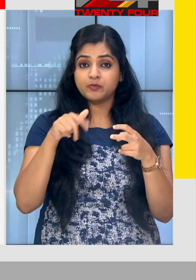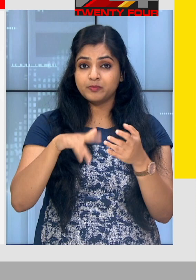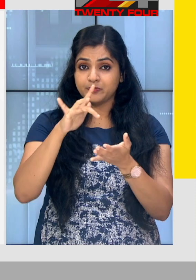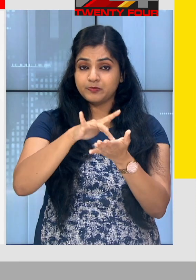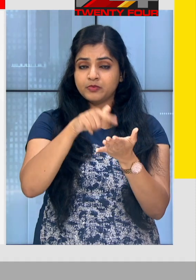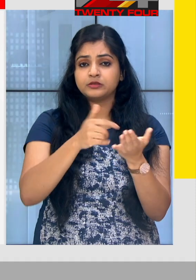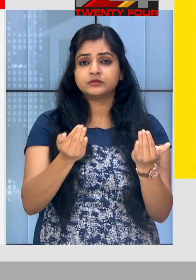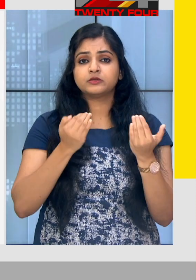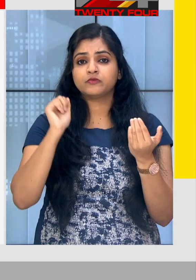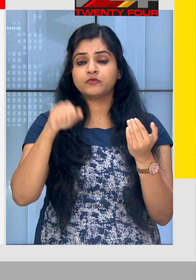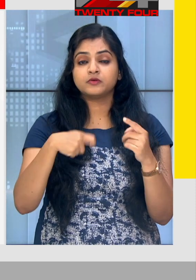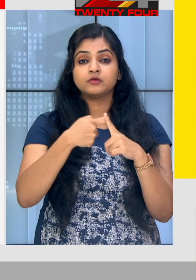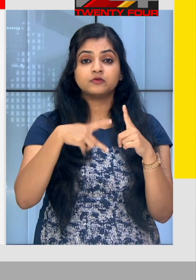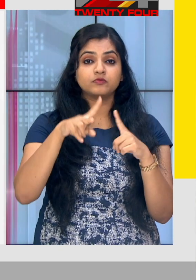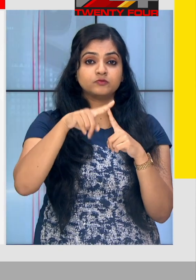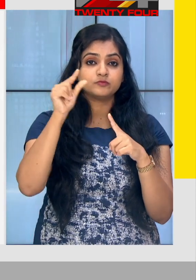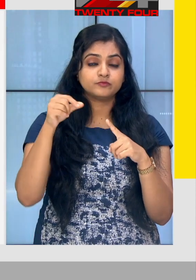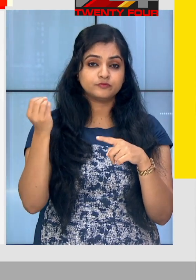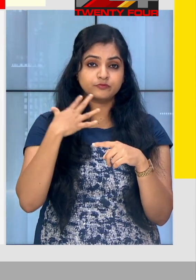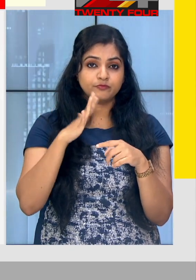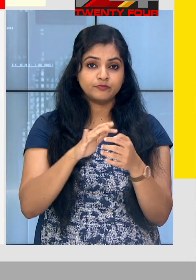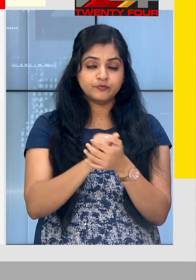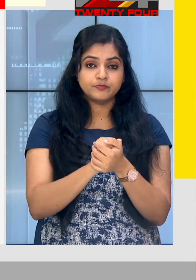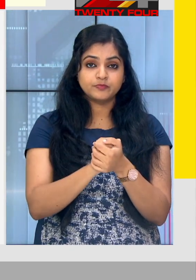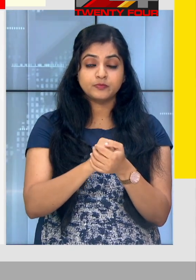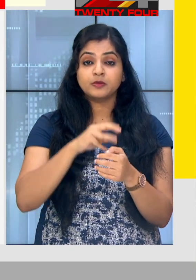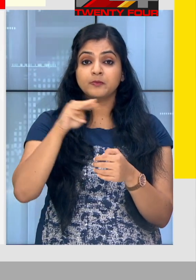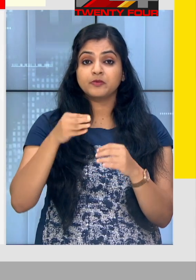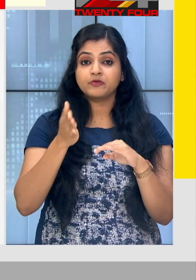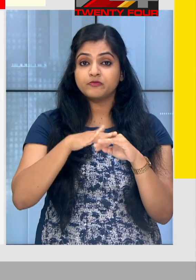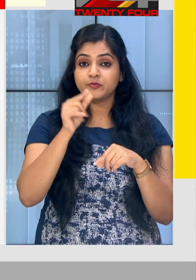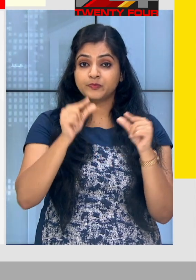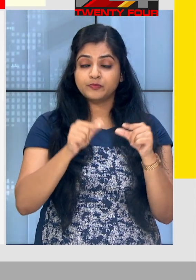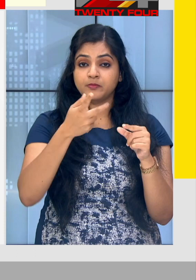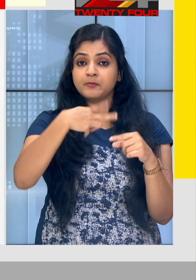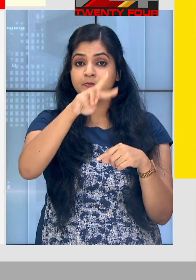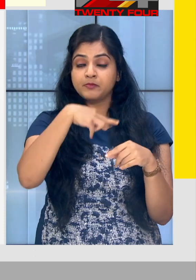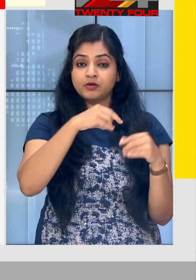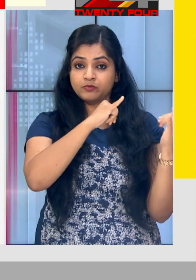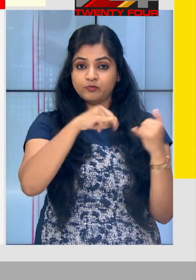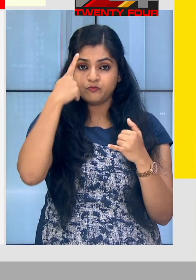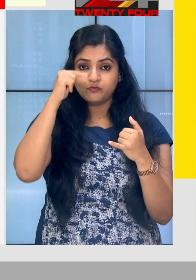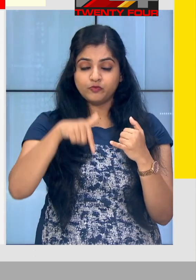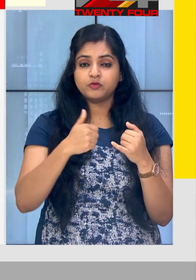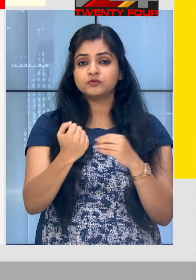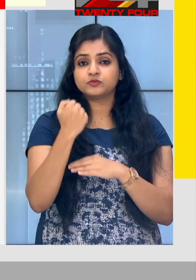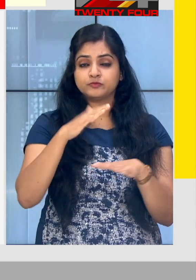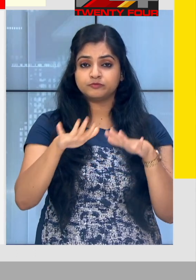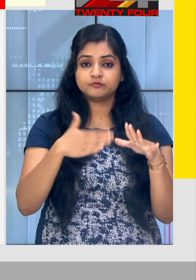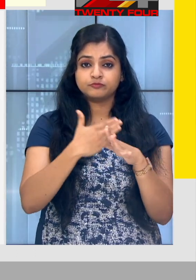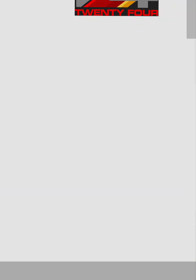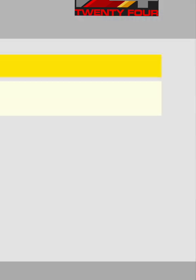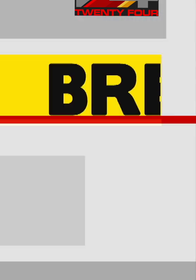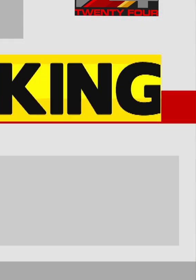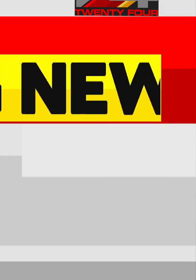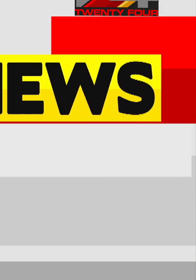വി തോമസ് വ്യക്തമാക്കിയിരിക്കുന്നത്. അതോടൊപ്പം തന്നെ മലയാളികളെ തിരികെ കൊണ്ടുവരാനുള്ള നടപടികൾ ശക്തമായി തന്നെ തുടരുമെന്നും വ്യക്തമാക്കിയിട്ടുണ്ട്. നിലവിൽ ഇപ്പോൾ